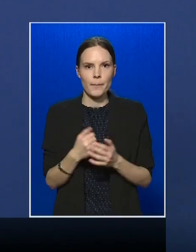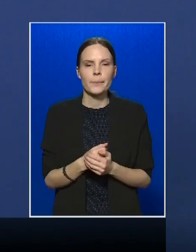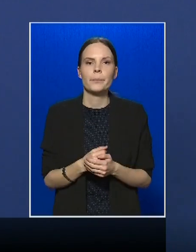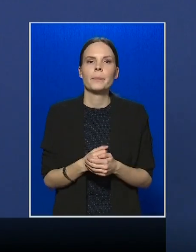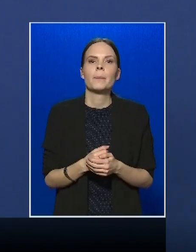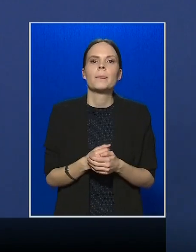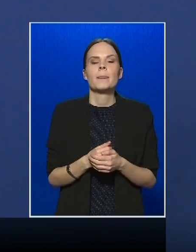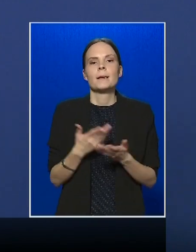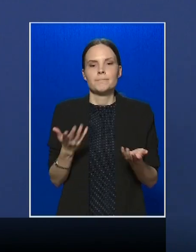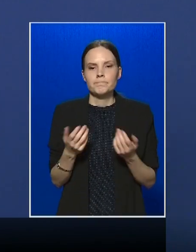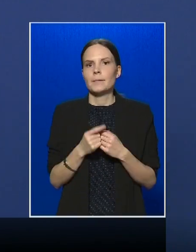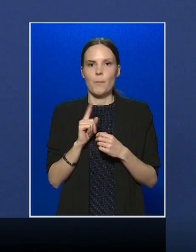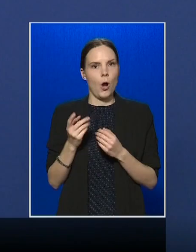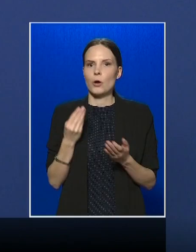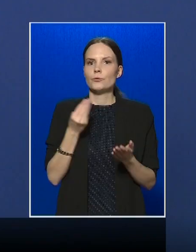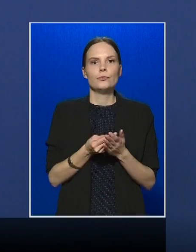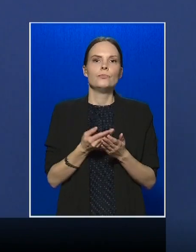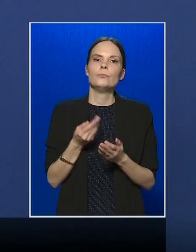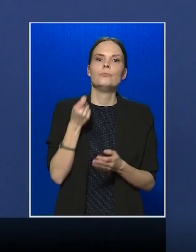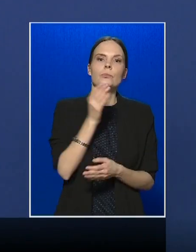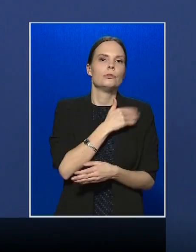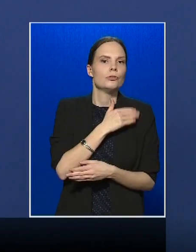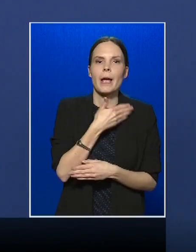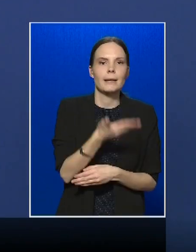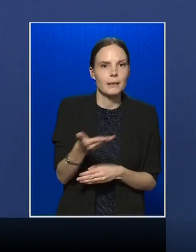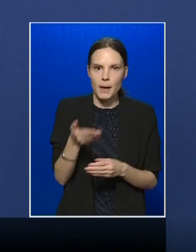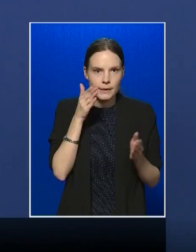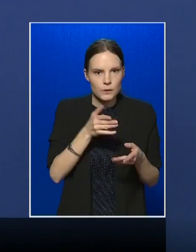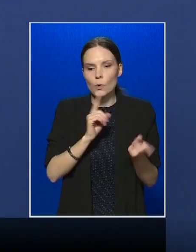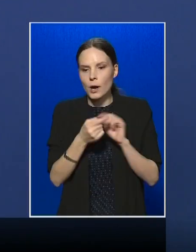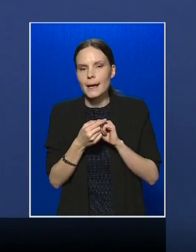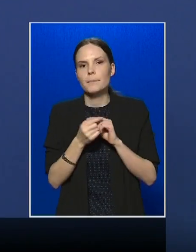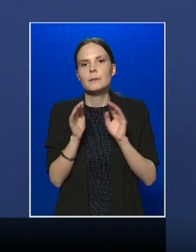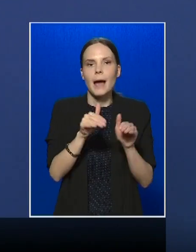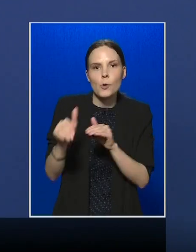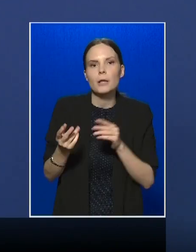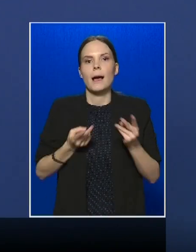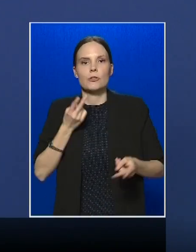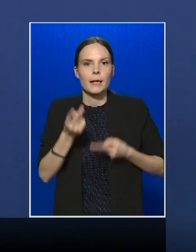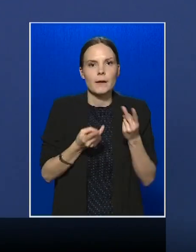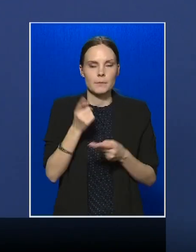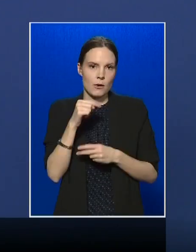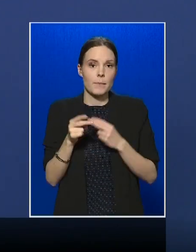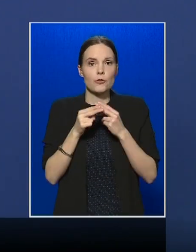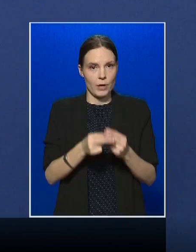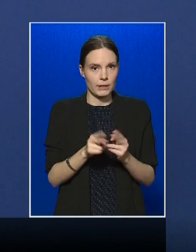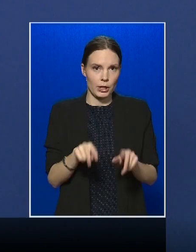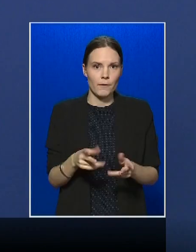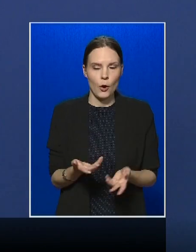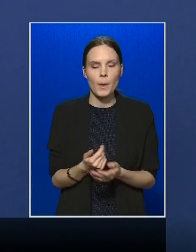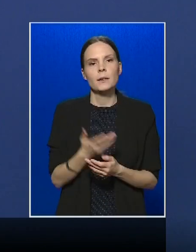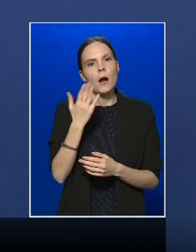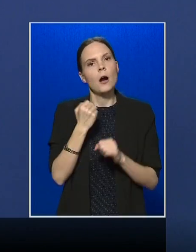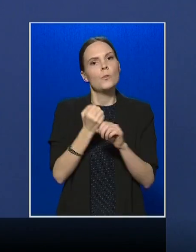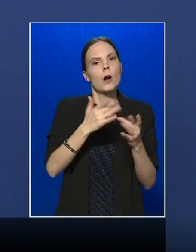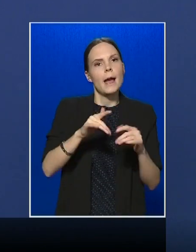a segélyekben hiszünk, hanem a támogatásokban, kedvezményekben és a valódi segítségben, amit mi tudunk biztosítani a gazdaság szereplői számára. Ha megvédjük a